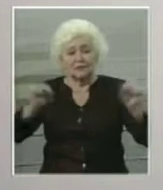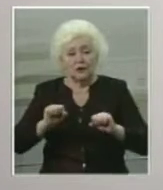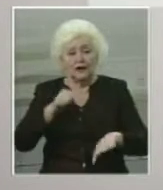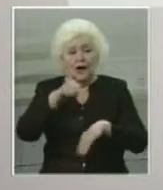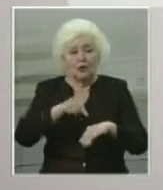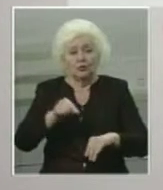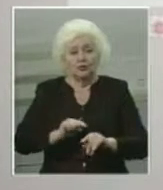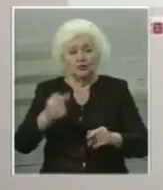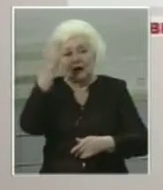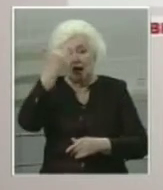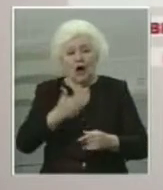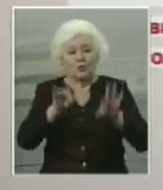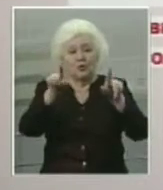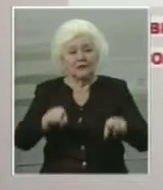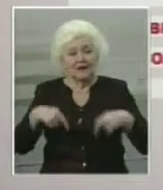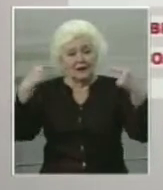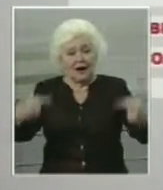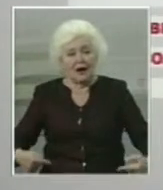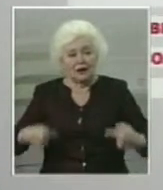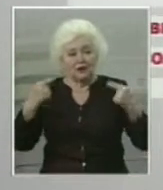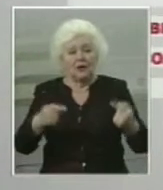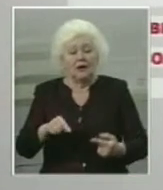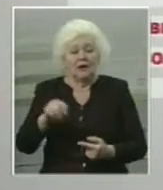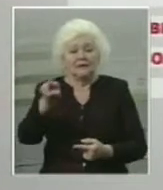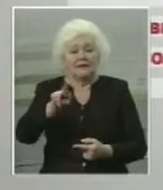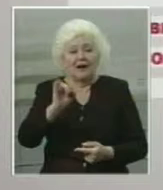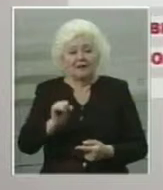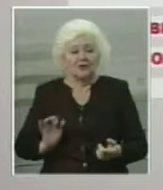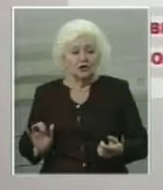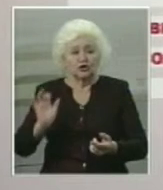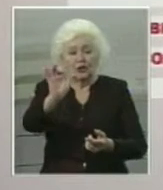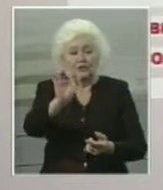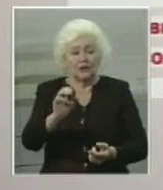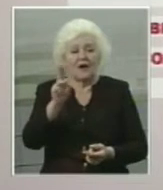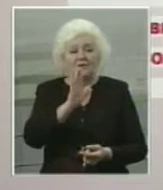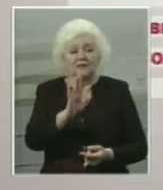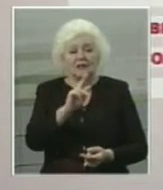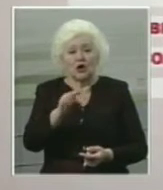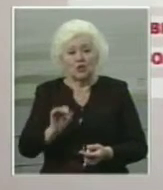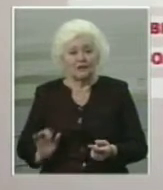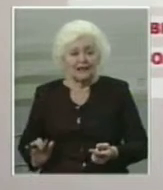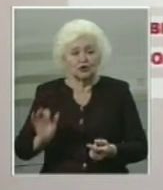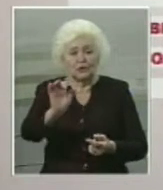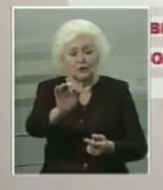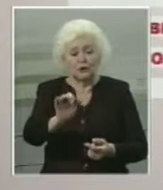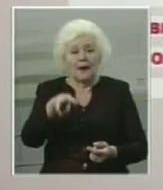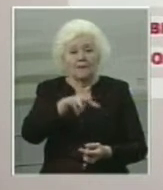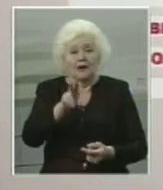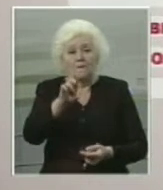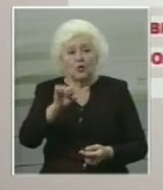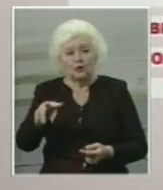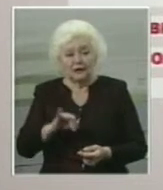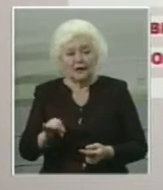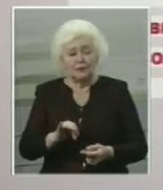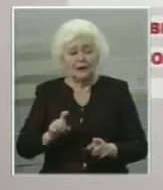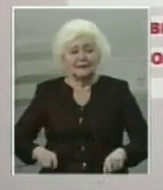ураженнями опорно-рухового апарату. Яна Лєбідєва – штовхання ядра. Віктор Корінєв – штовхання ядра. Михайло Булима – стрибки